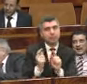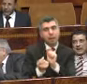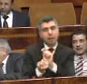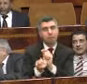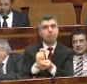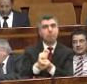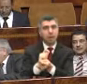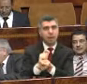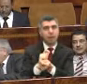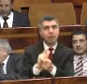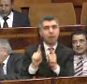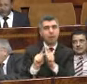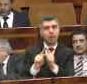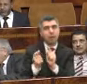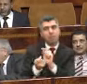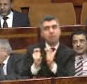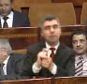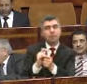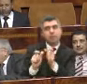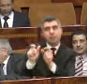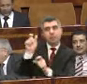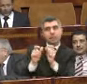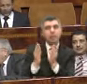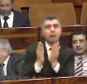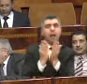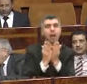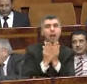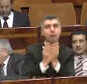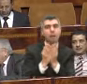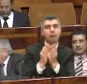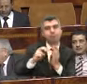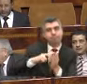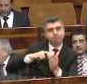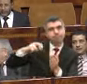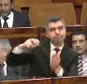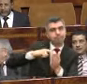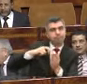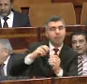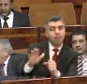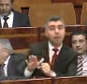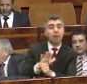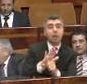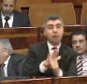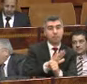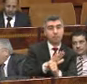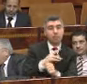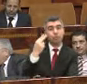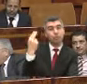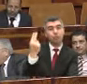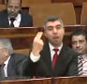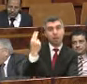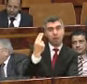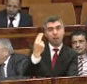المنحدرين من الأقاليم الجنوبية إلى باقي جامعات المملكة نظرا للاكتظاظ الذي تعرفه جامعة بن الزهر.